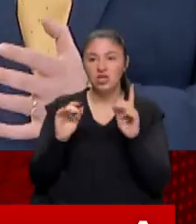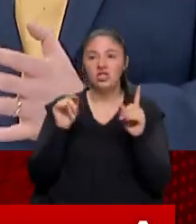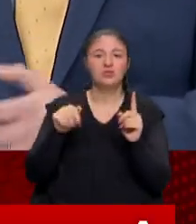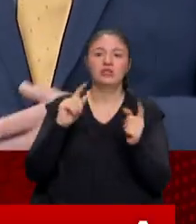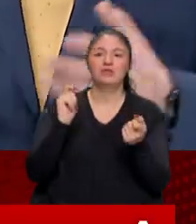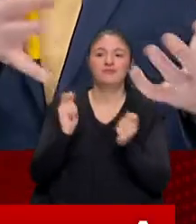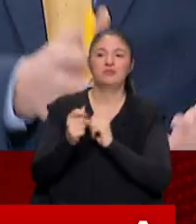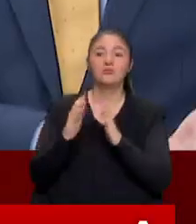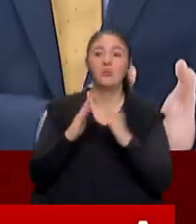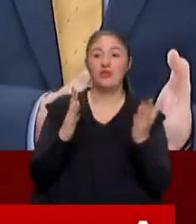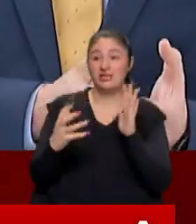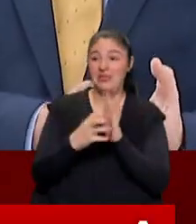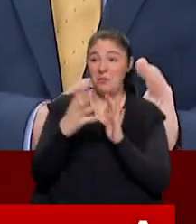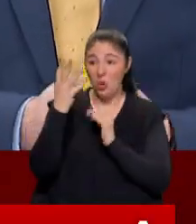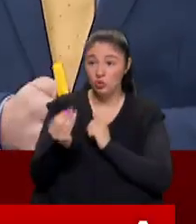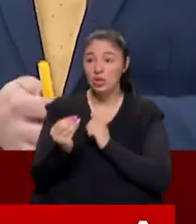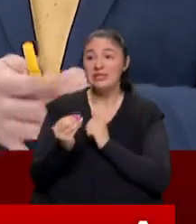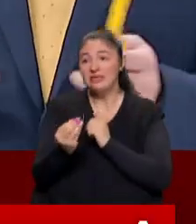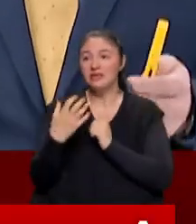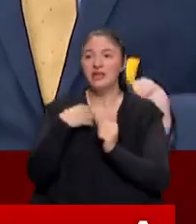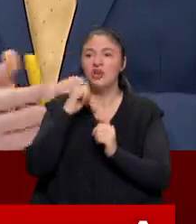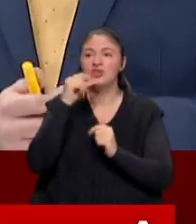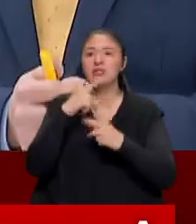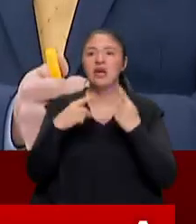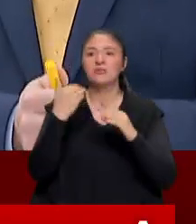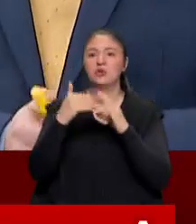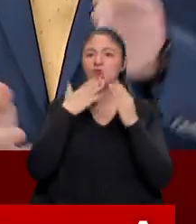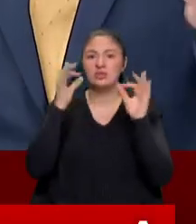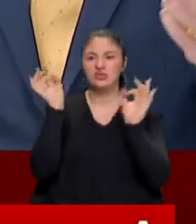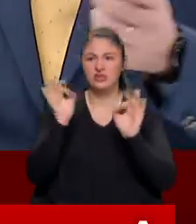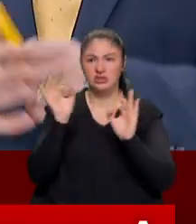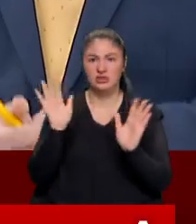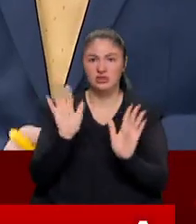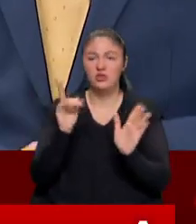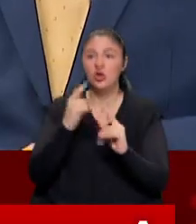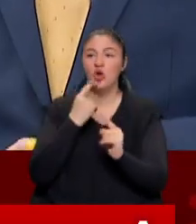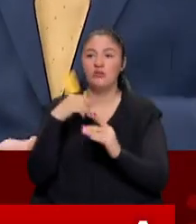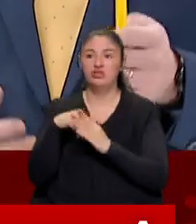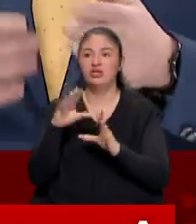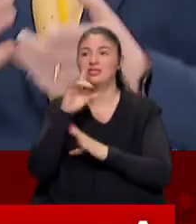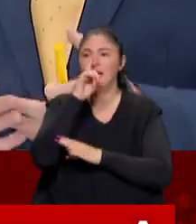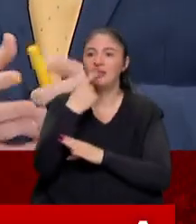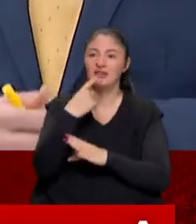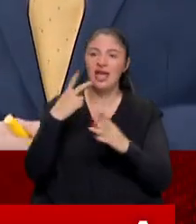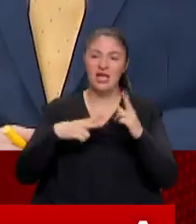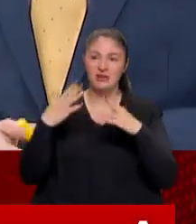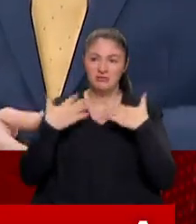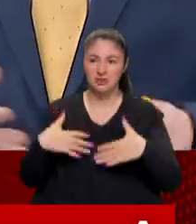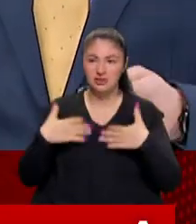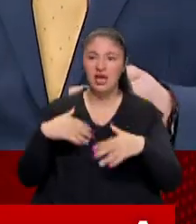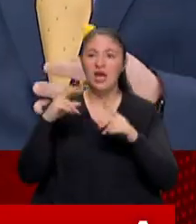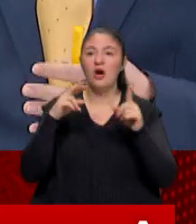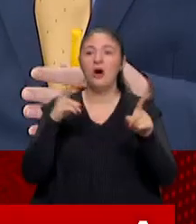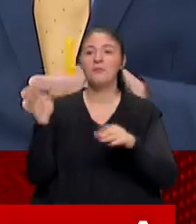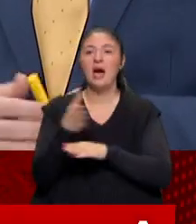birden iş değişti. Muhaliflerin sembolü haline gelince. Ki kendisi hiçbir siyasi mesaj da vermemişti bu arada. Yani orada konuşmasında. Sadece giydiği kıyafet